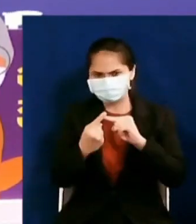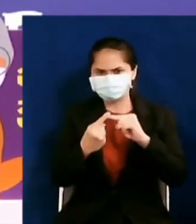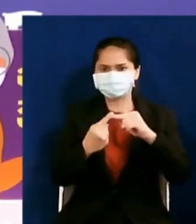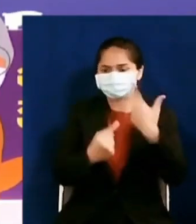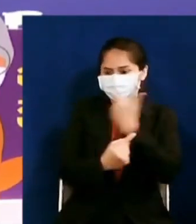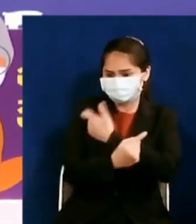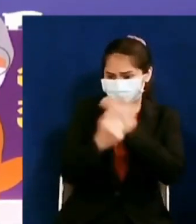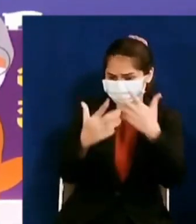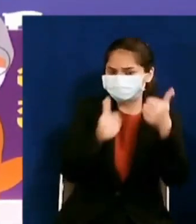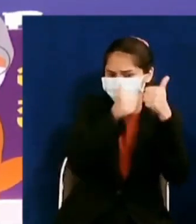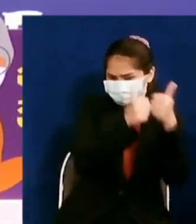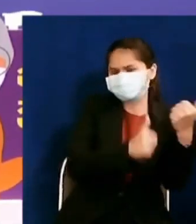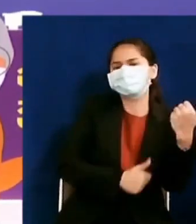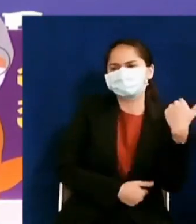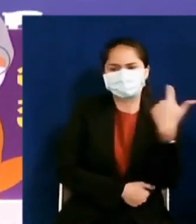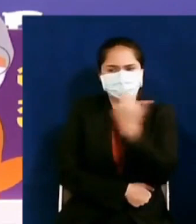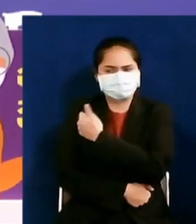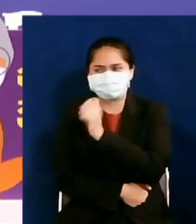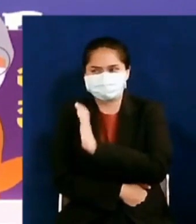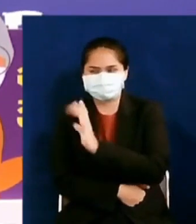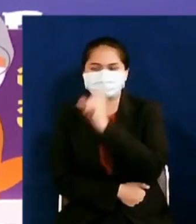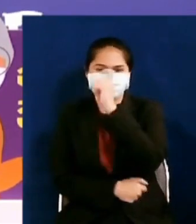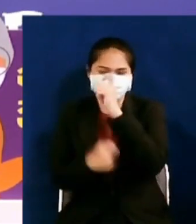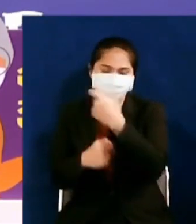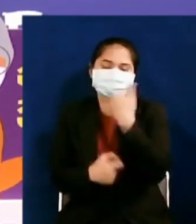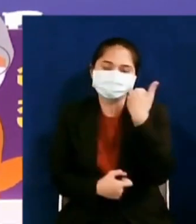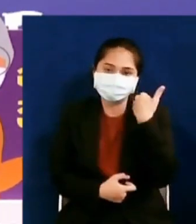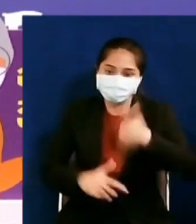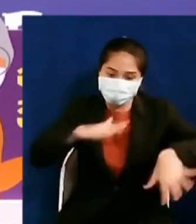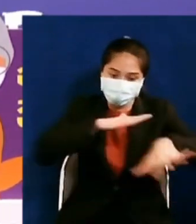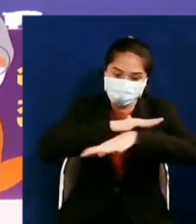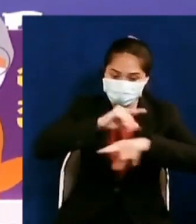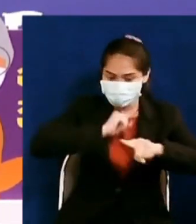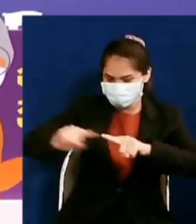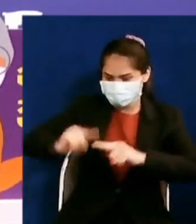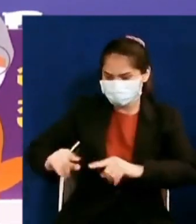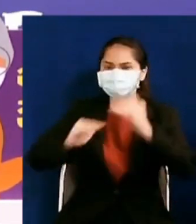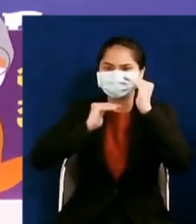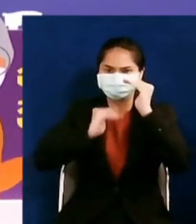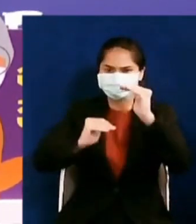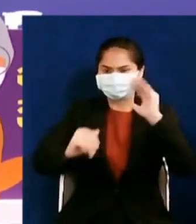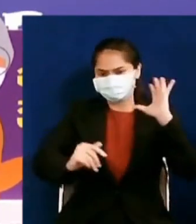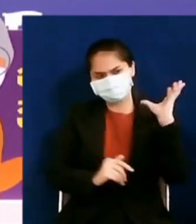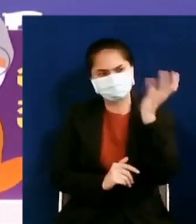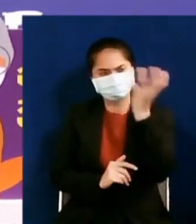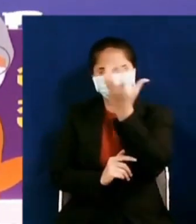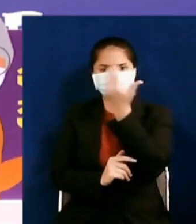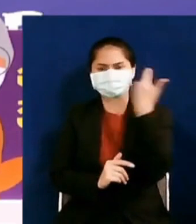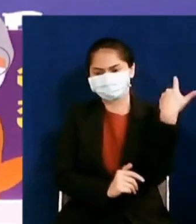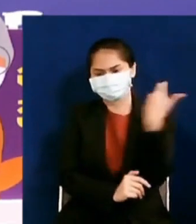อไปอะค่ะว่ามี ATK บางตัวหรือไม่ที่ขีดความสามารถการจับเนี่ยมันอาจจะลดลงไม่ใช่จับไม่ได้นะจับได้แ